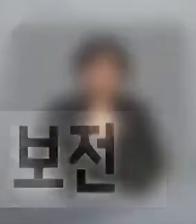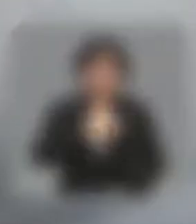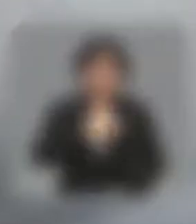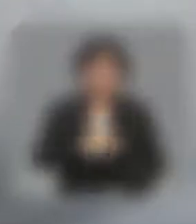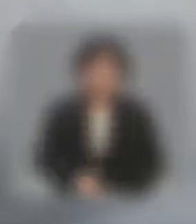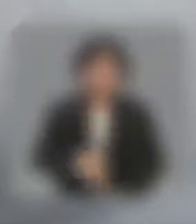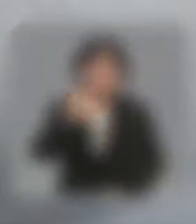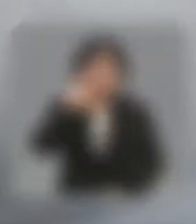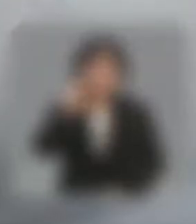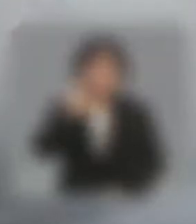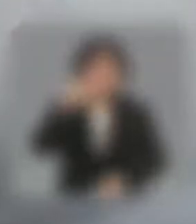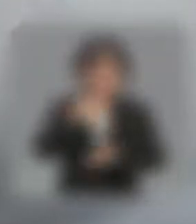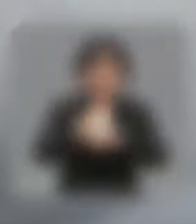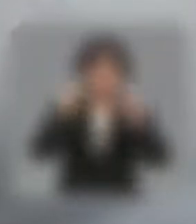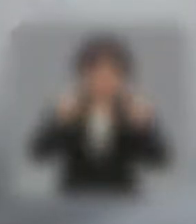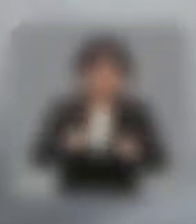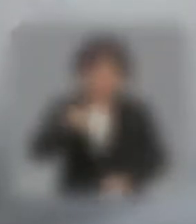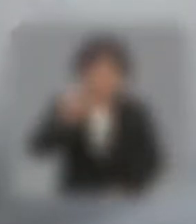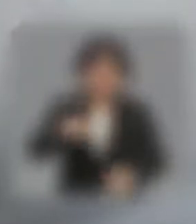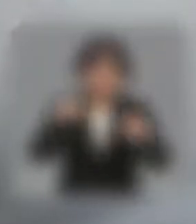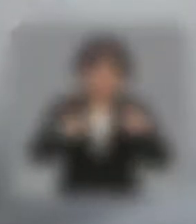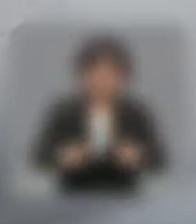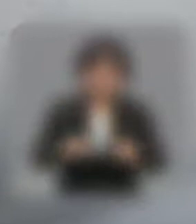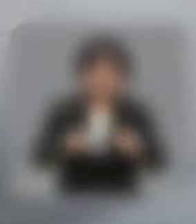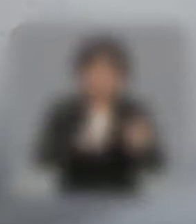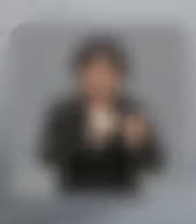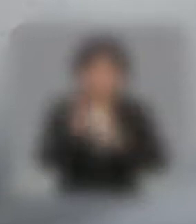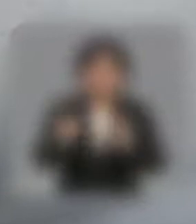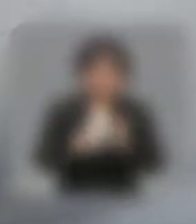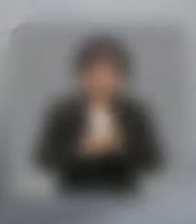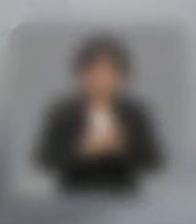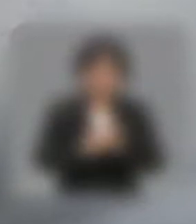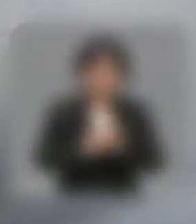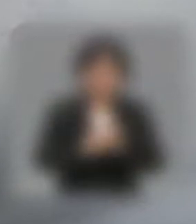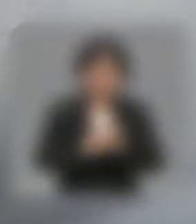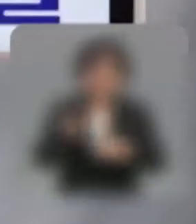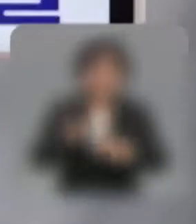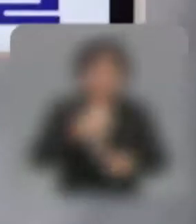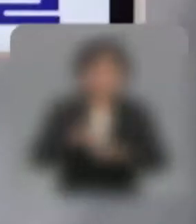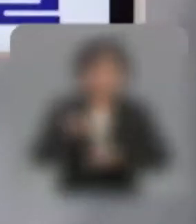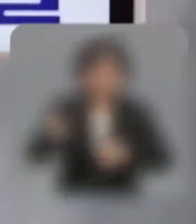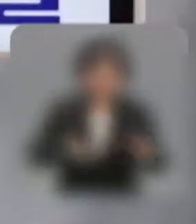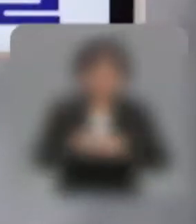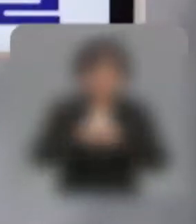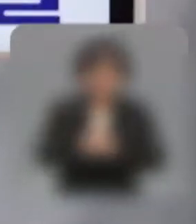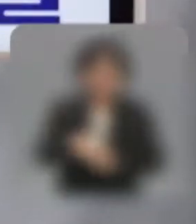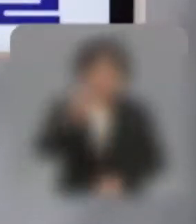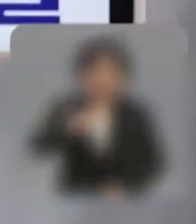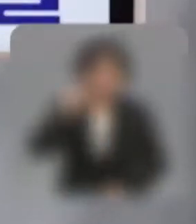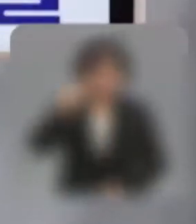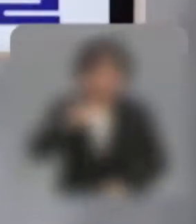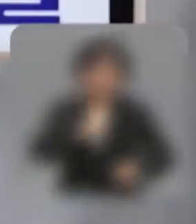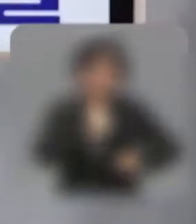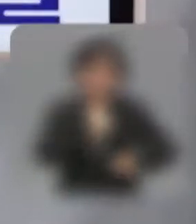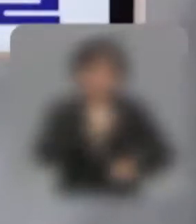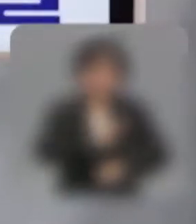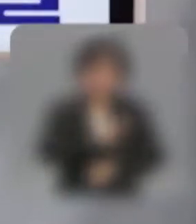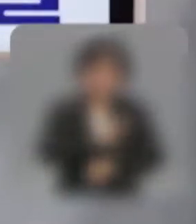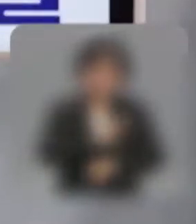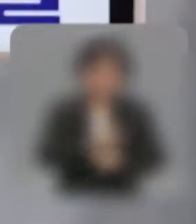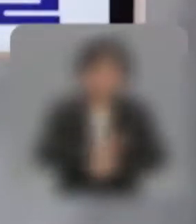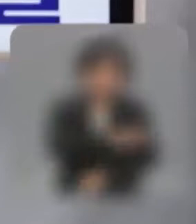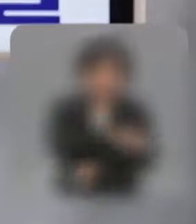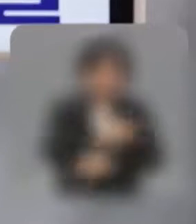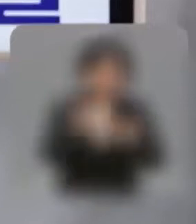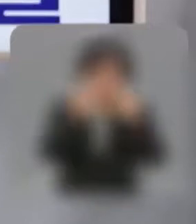송대표는 보석 청구 기각으로 참정권을 침해받았다며 지난 2일부터 이어오던 옥중 단식을 최근